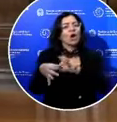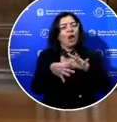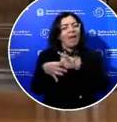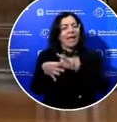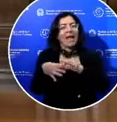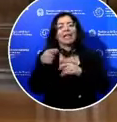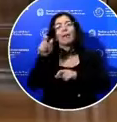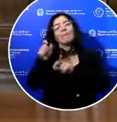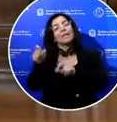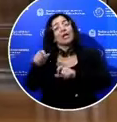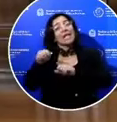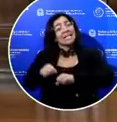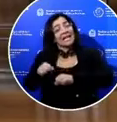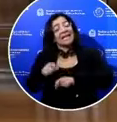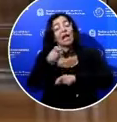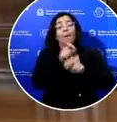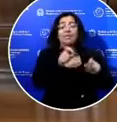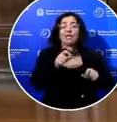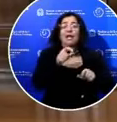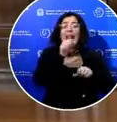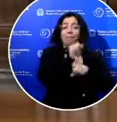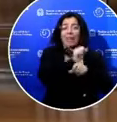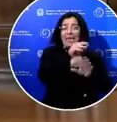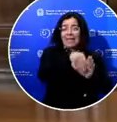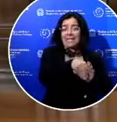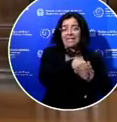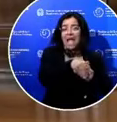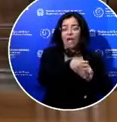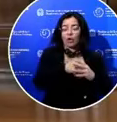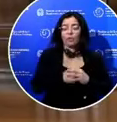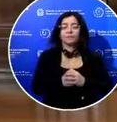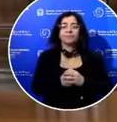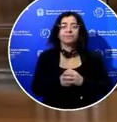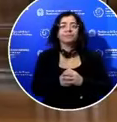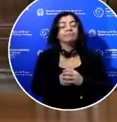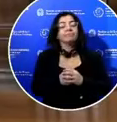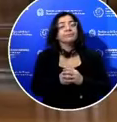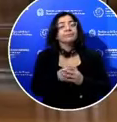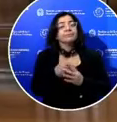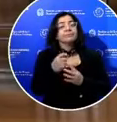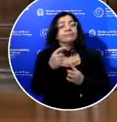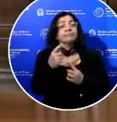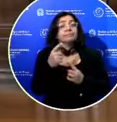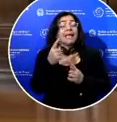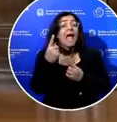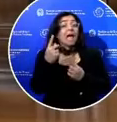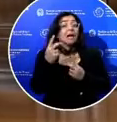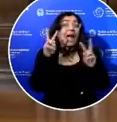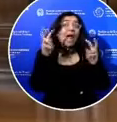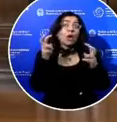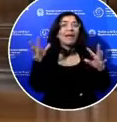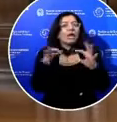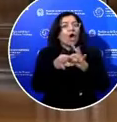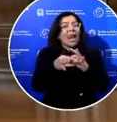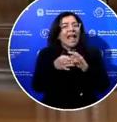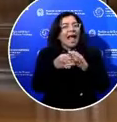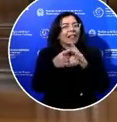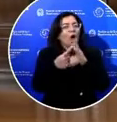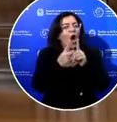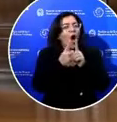personale sanitario e penitenziario. Le questioni legate alle dipendenze dunque sono